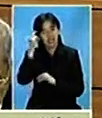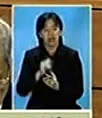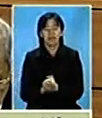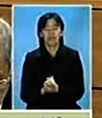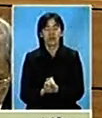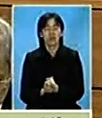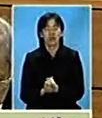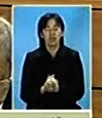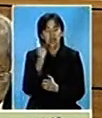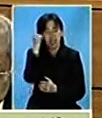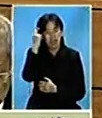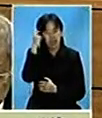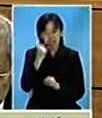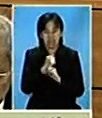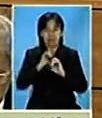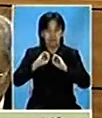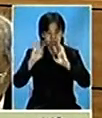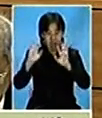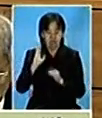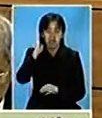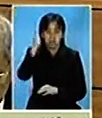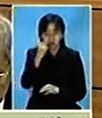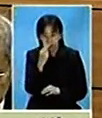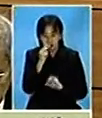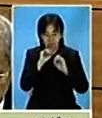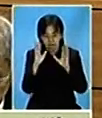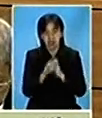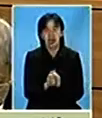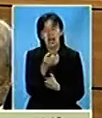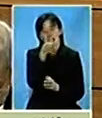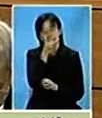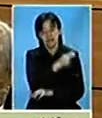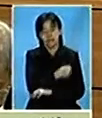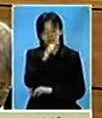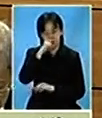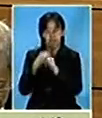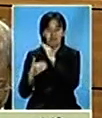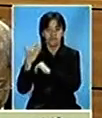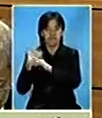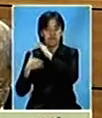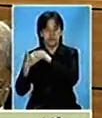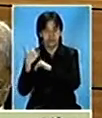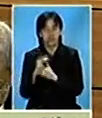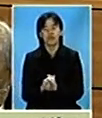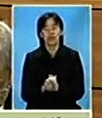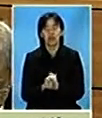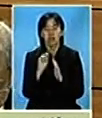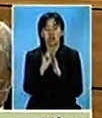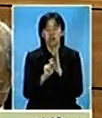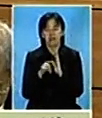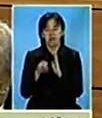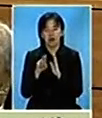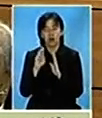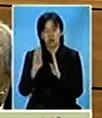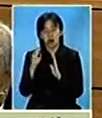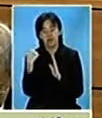ก็เขียนให้มันชัดถูกไหมครับว่ามันตกลงมันก็คือร่างพระบัญญัติวิชาชีพแพทย์แผนไทยและไอ้ตัวและการประกอบวิชาชีพแพทย์แผนไทย